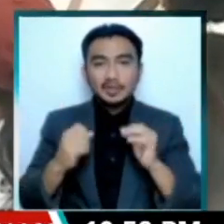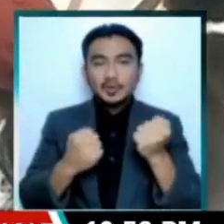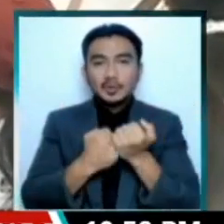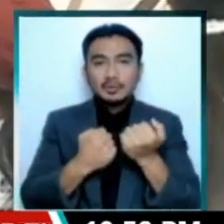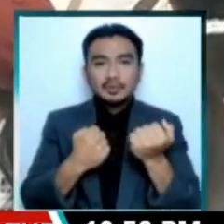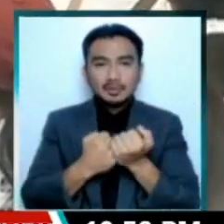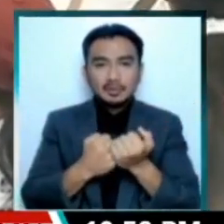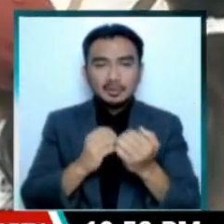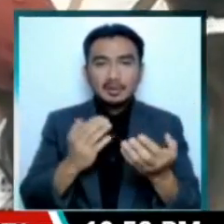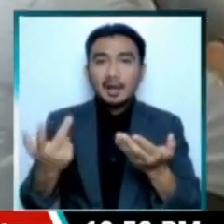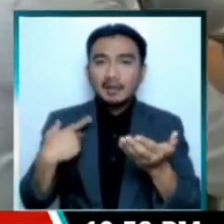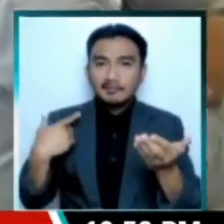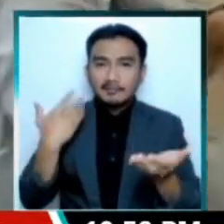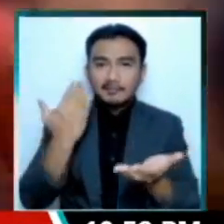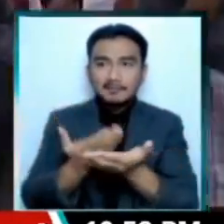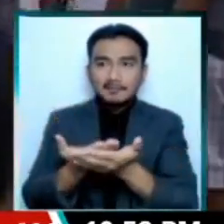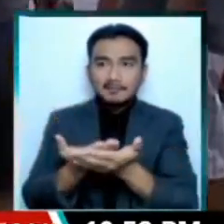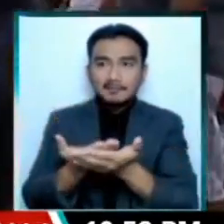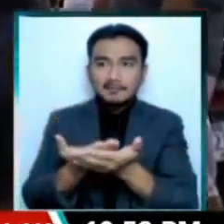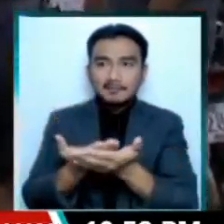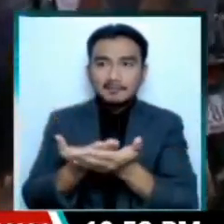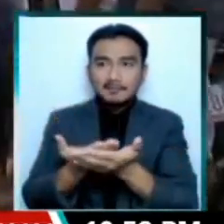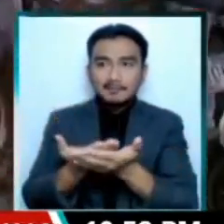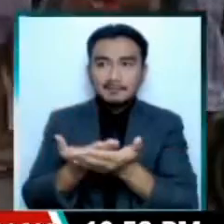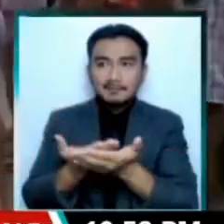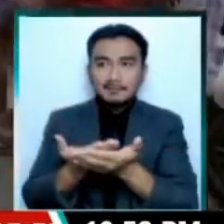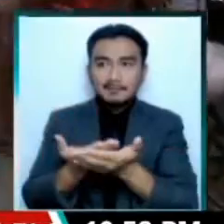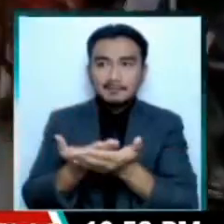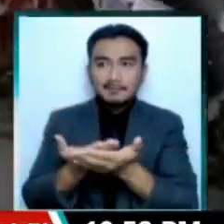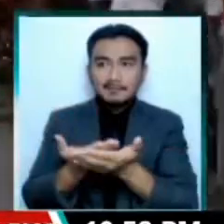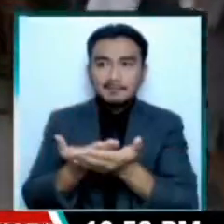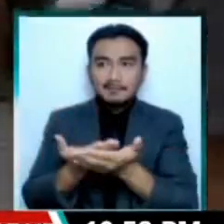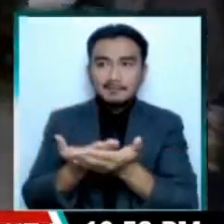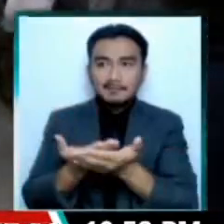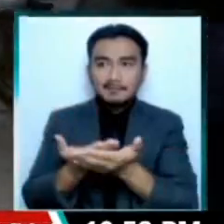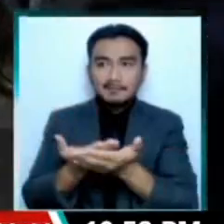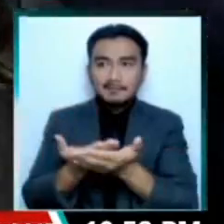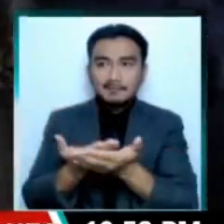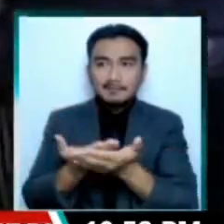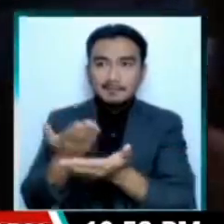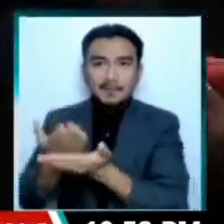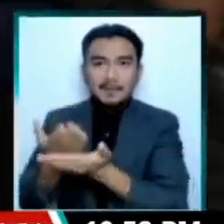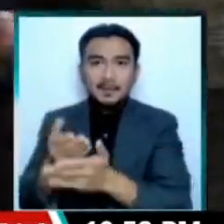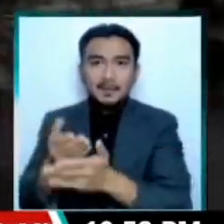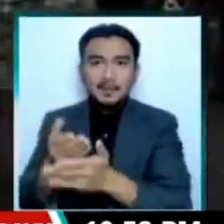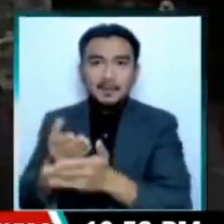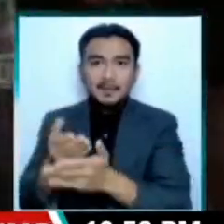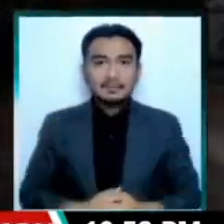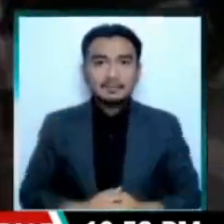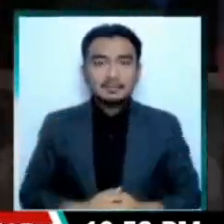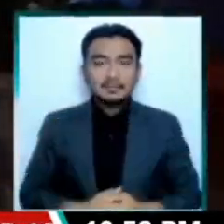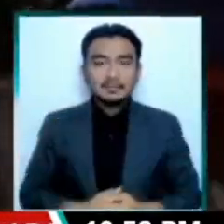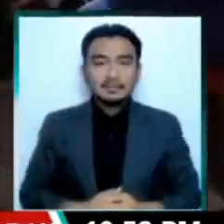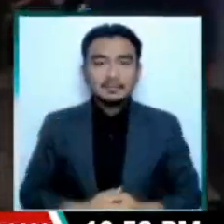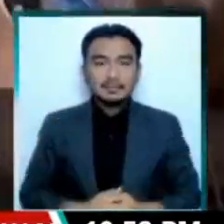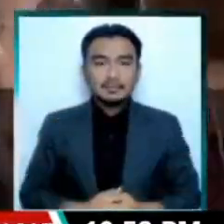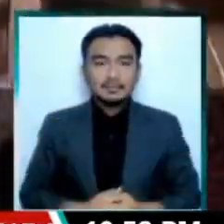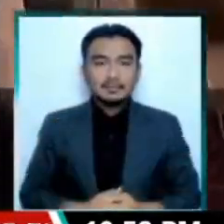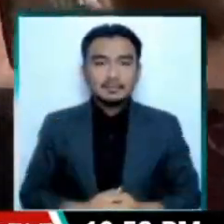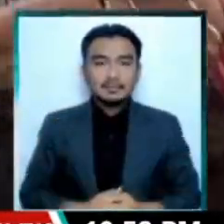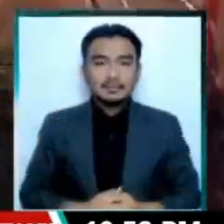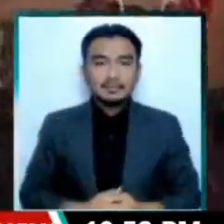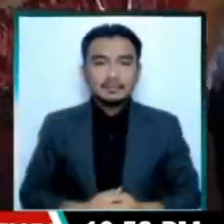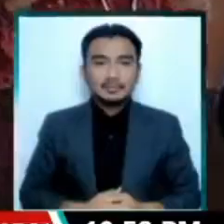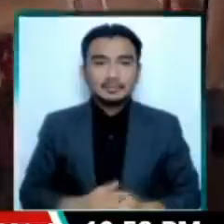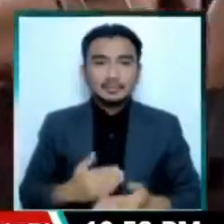reforma leaders. Sa Cavite na nuyo kanina ng mga botante si